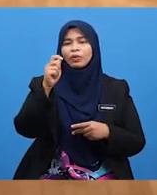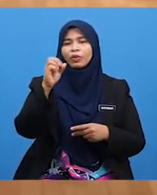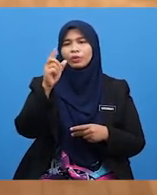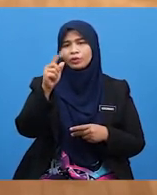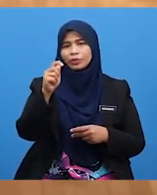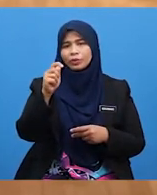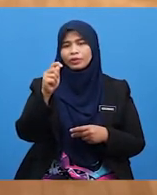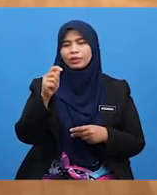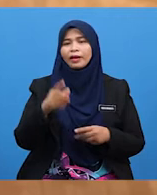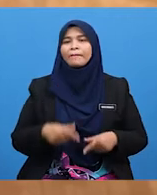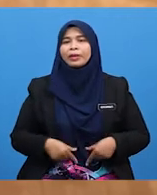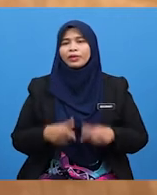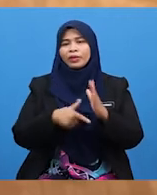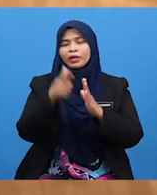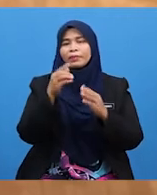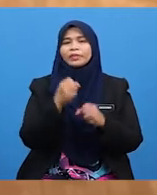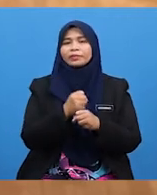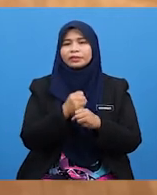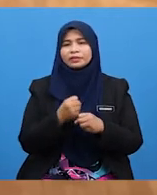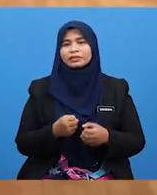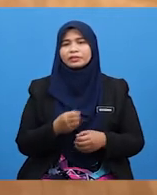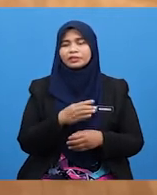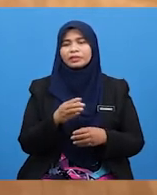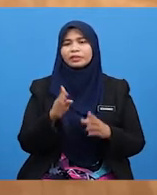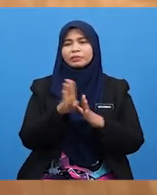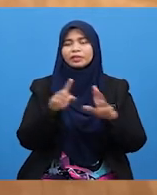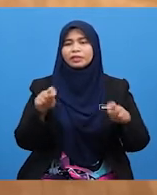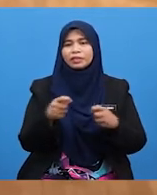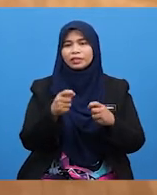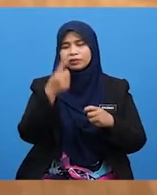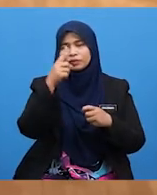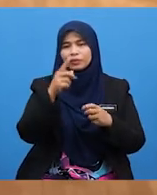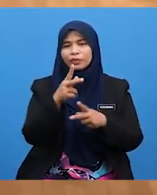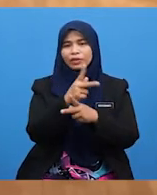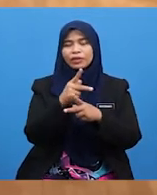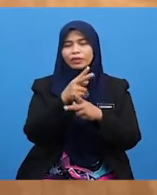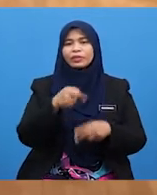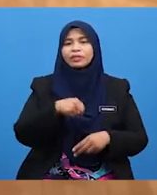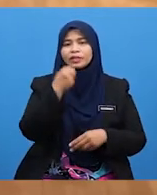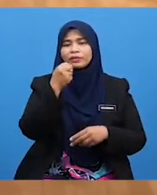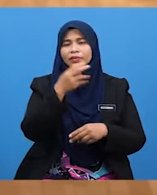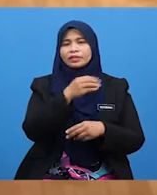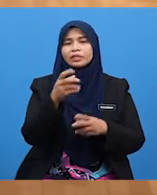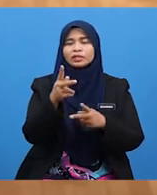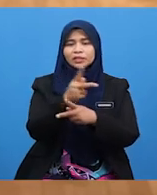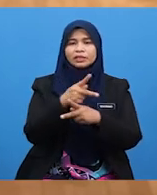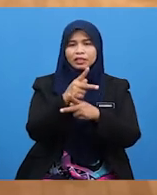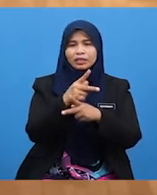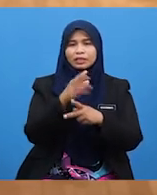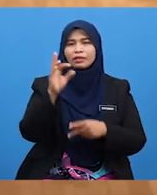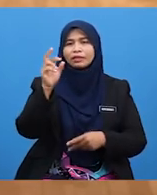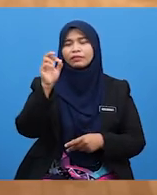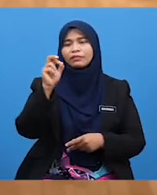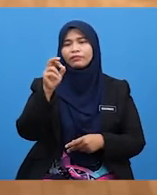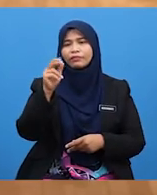otot perut kita ni lebih bekerja dan juga bertindak untuk mengawal pernafasan serta menjaga frasa kita dalam